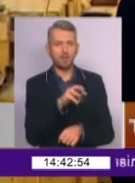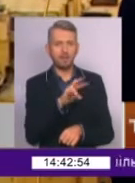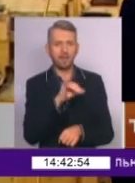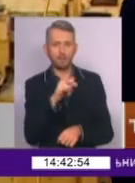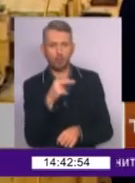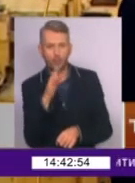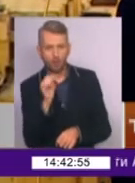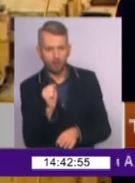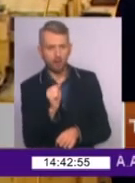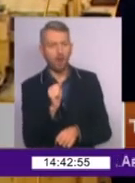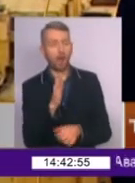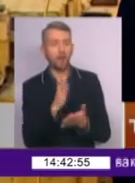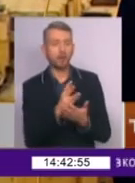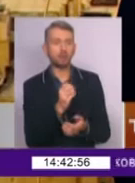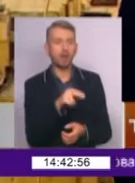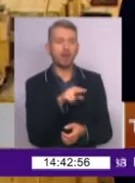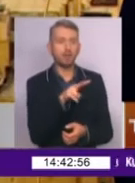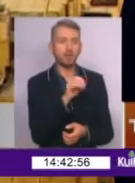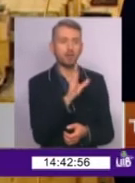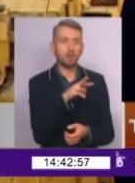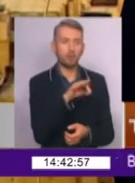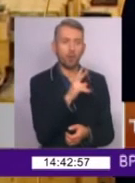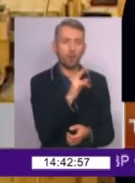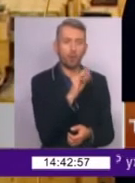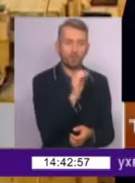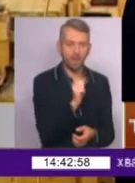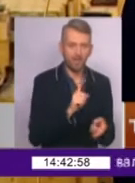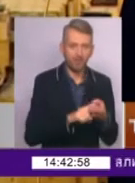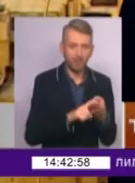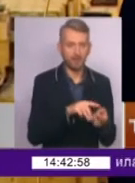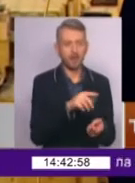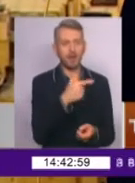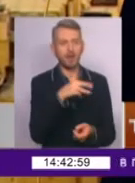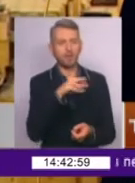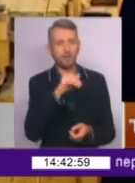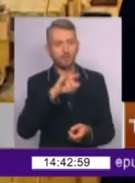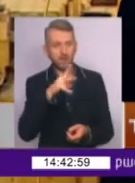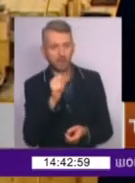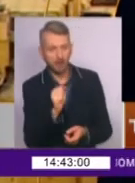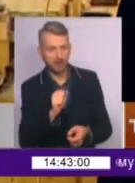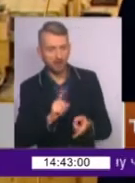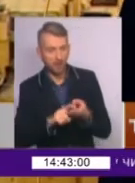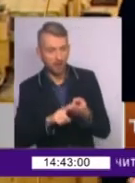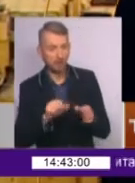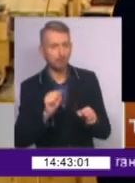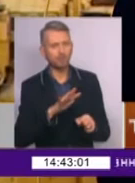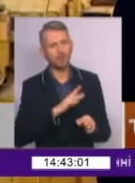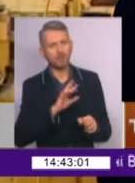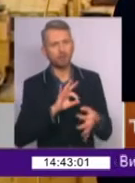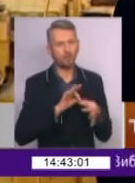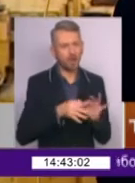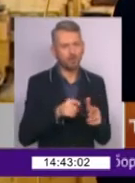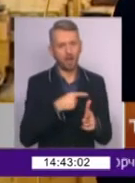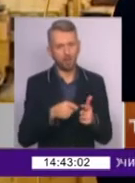інфекція, гемофільна інфекція. Можна це розглядати як ускладнення, можна розглядати як просто перебіг інфекційного процесу.